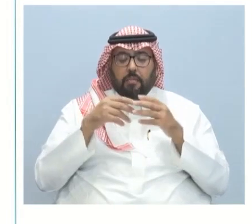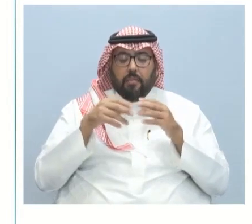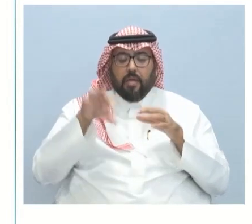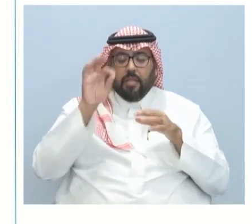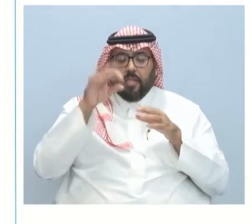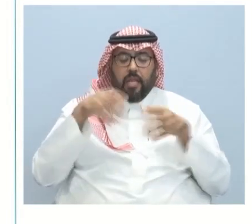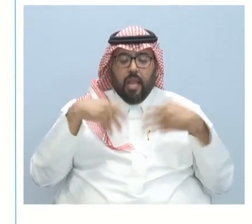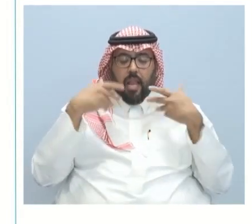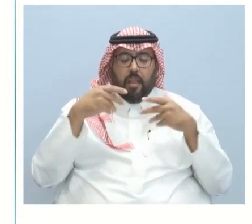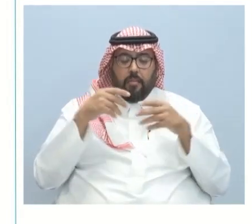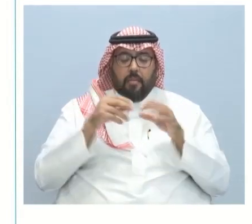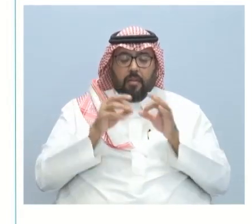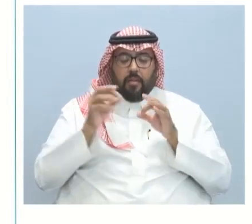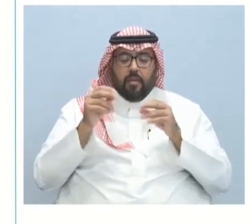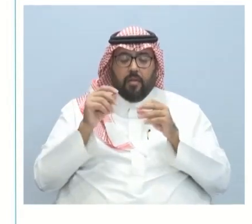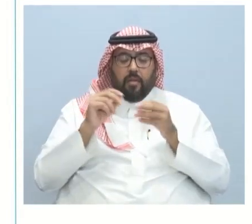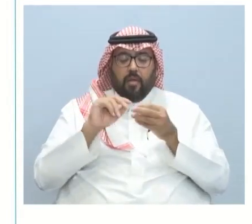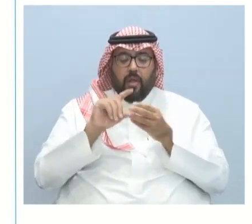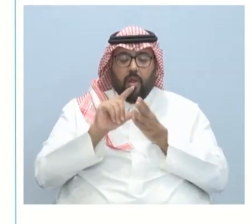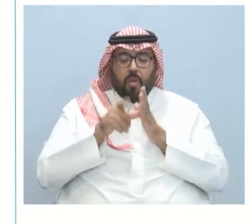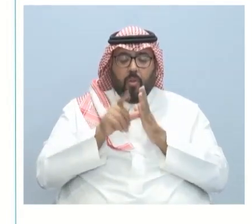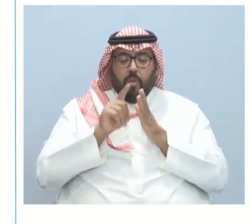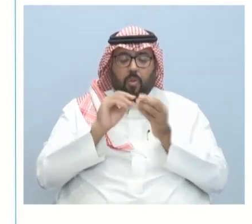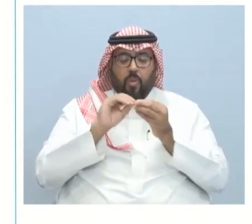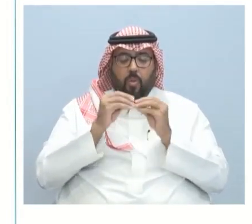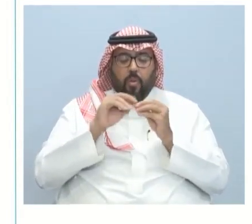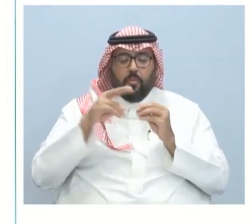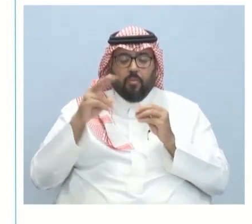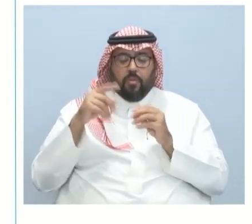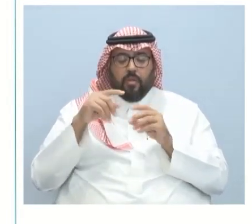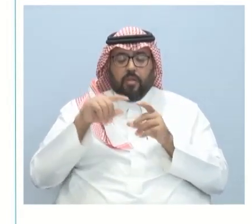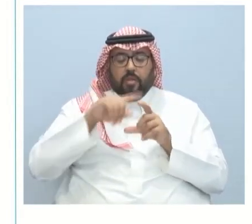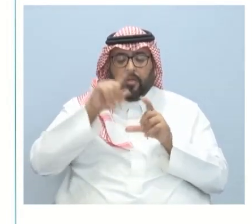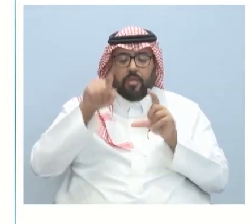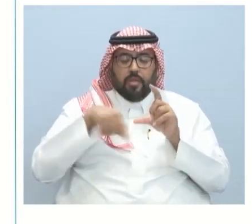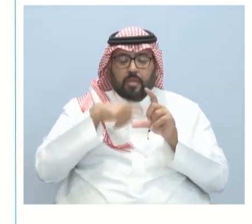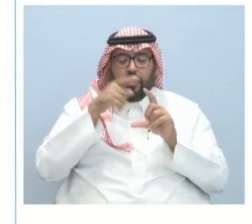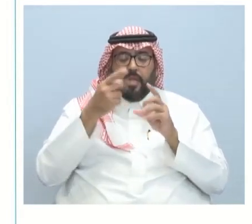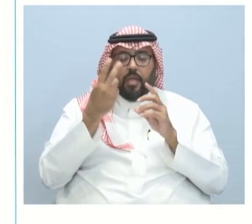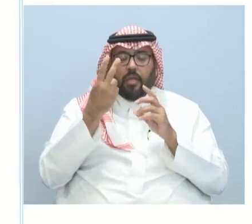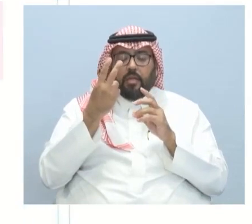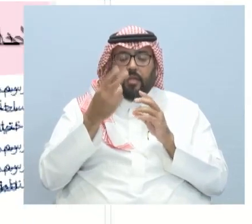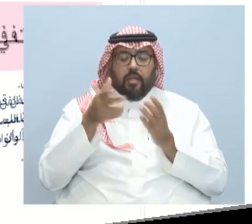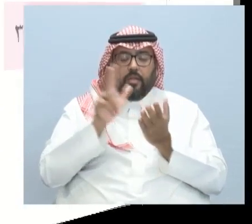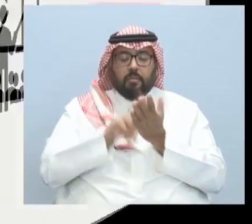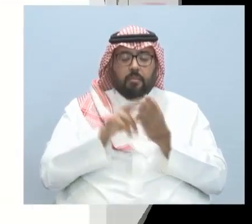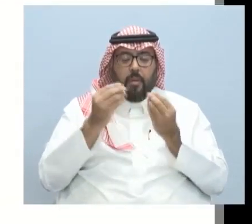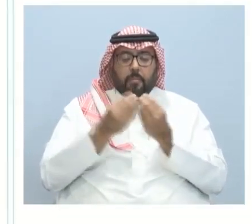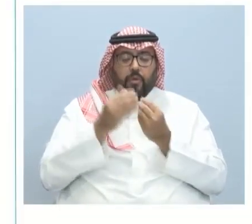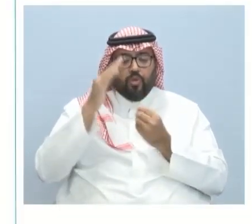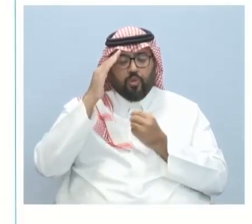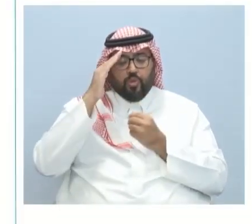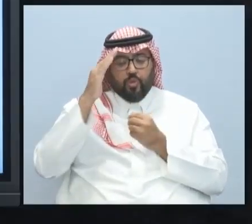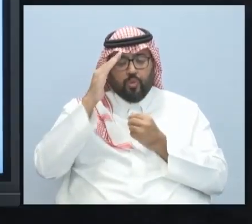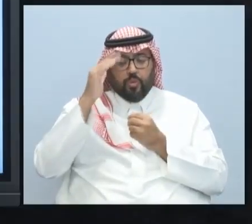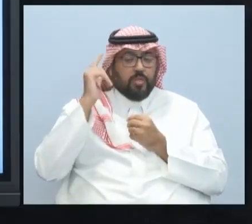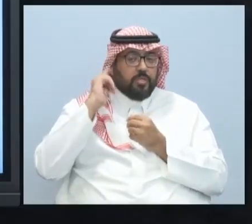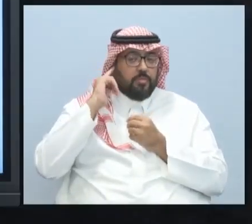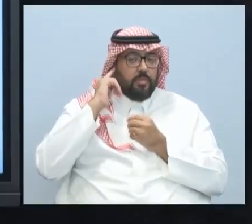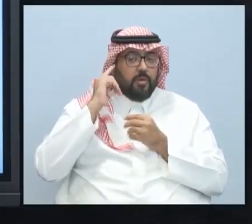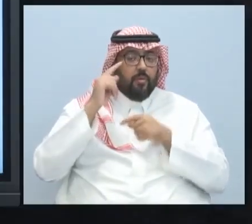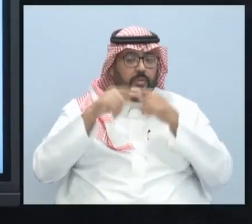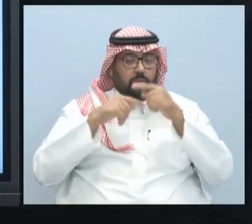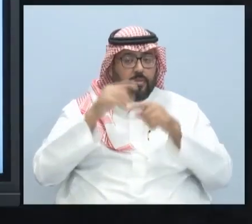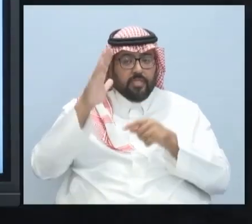اللعب رسم خطوط بالوان مختلفه رسم دائرتين ونطبق معا شكرا لك على حسن الاستماع